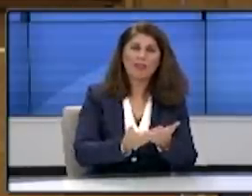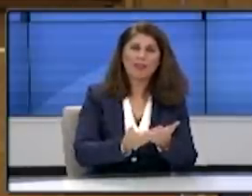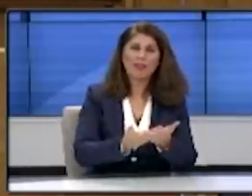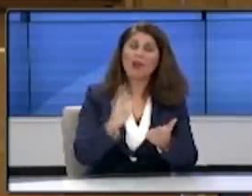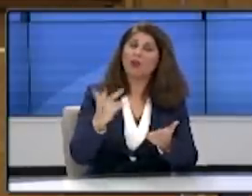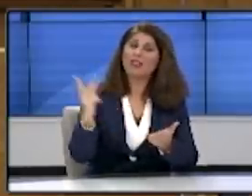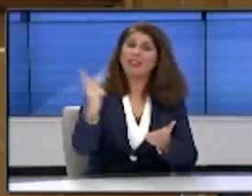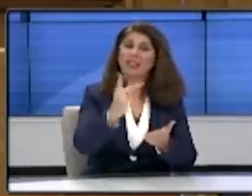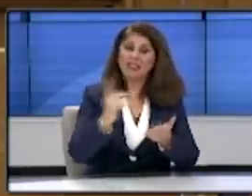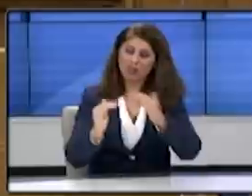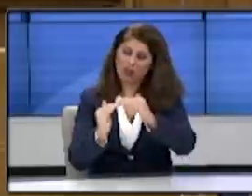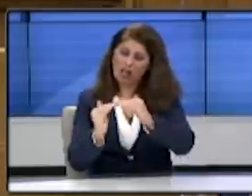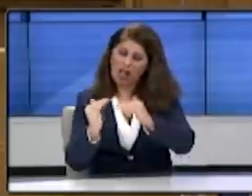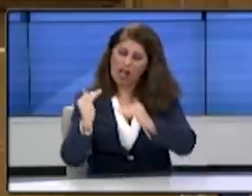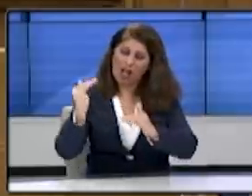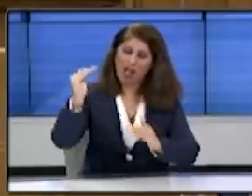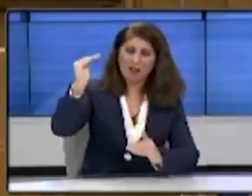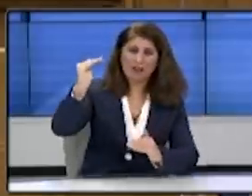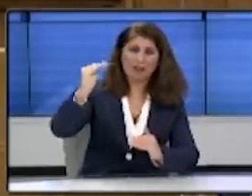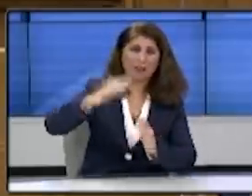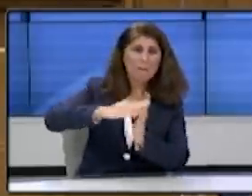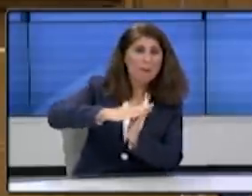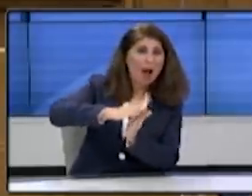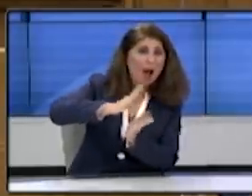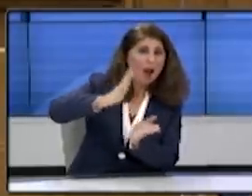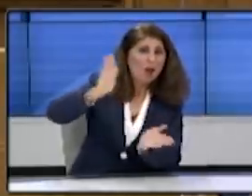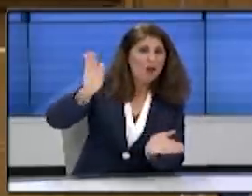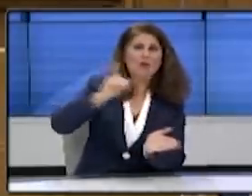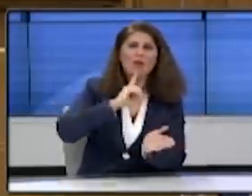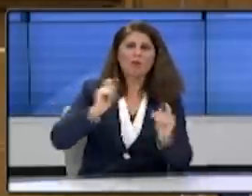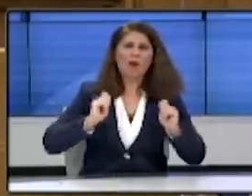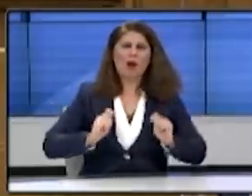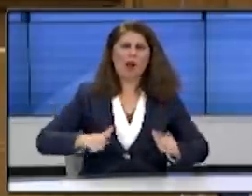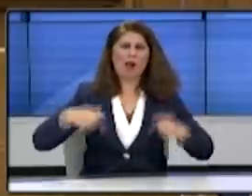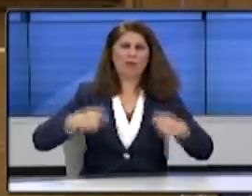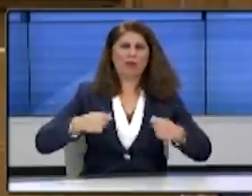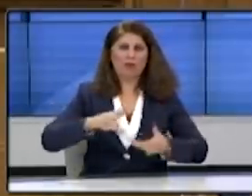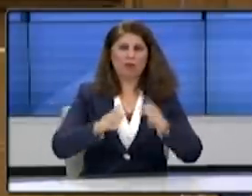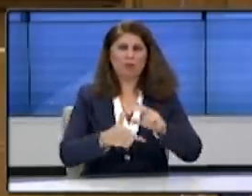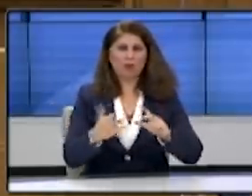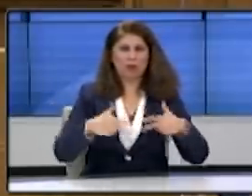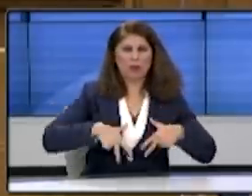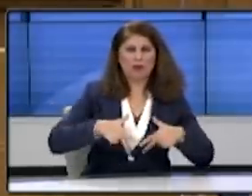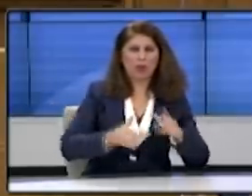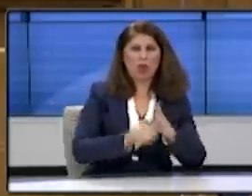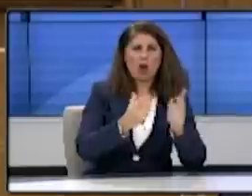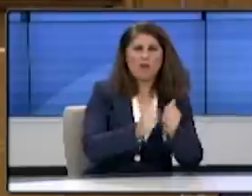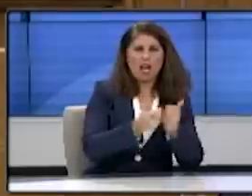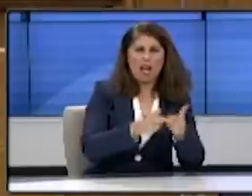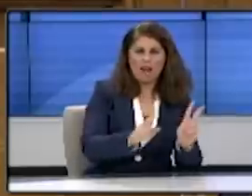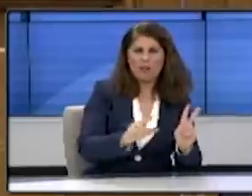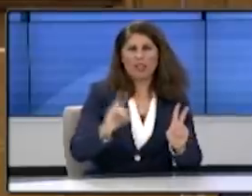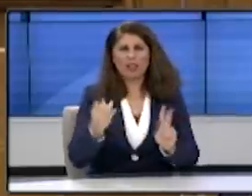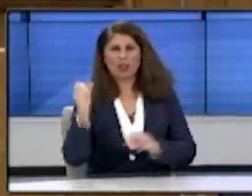ότι οι κοινωνικές ανισότητες διευρύνονται, όπως άλλωστε σε όλο τον καπιταλιστικό κόσμο, είτε κυβερνούν νεοφιλελεύθεροι,